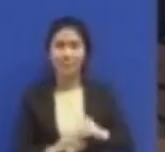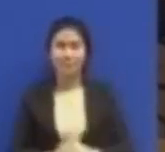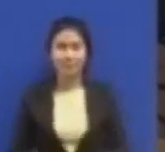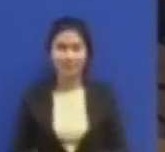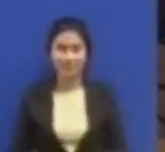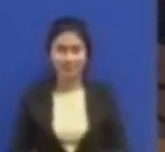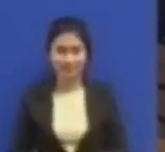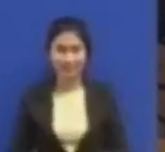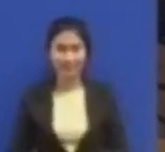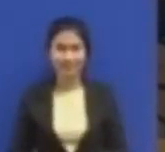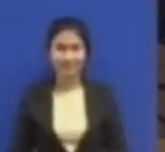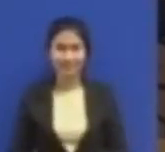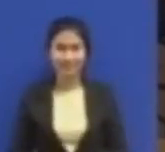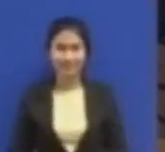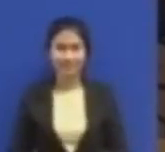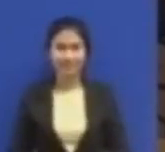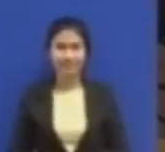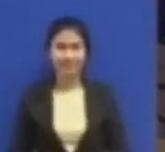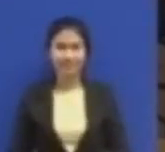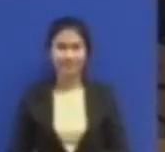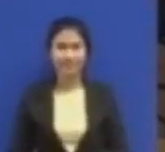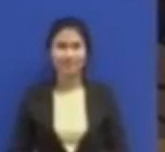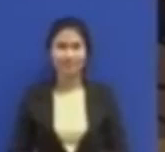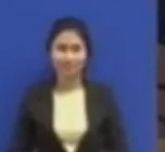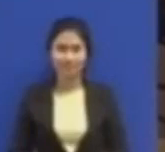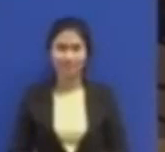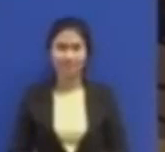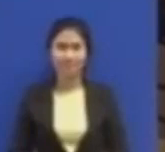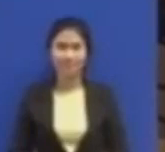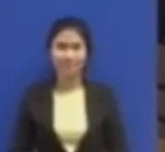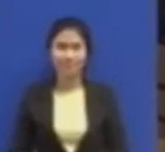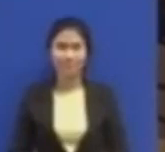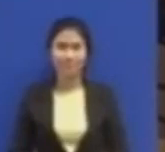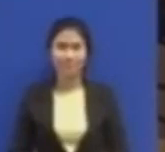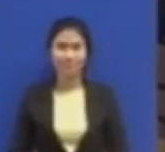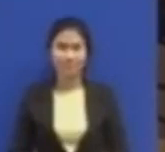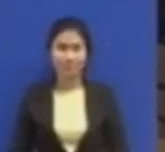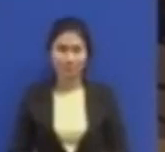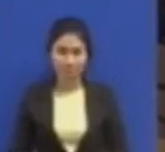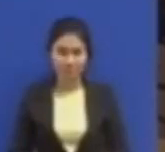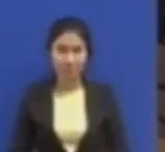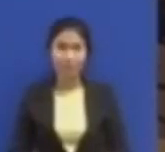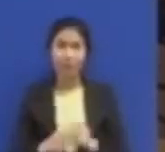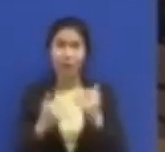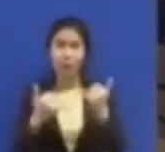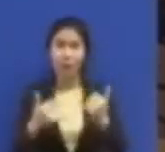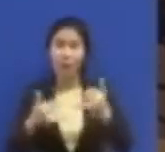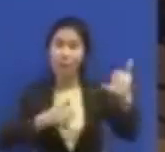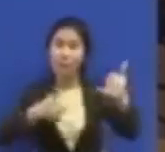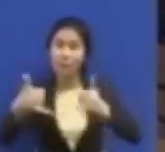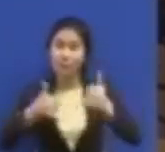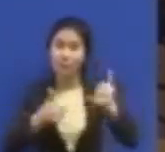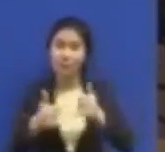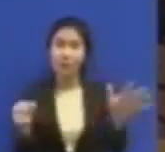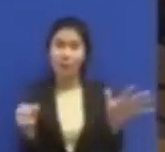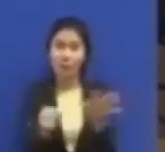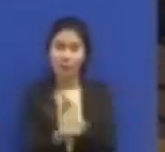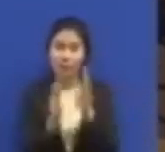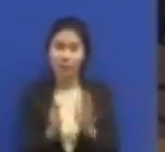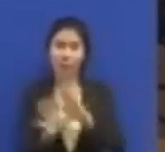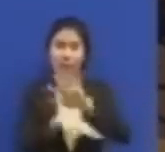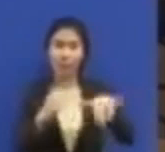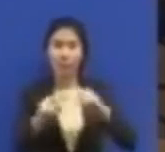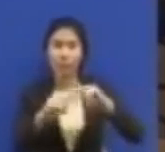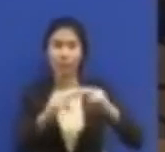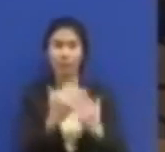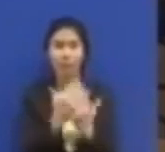ก็ถือว่าครบองค์ประชุมแล้วนะครับ497ท่านพร้อมเพรียง